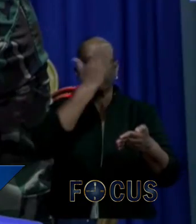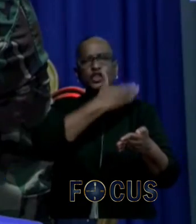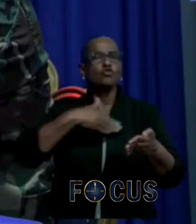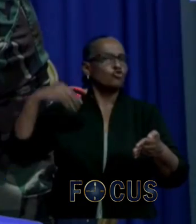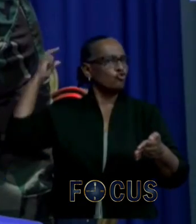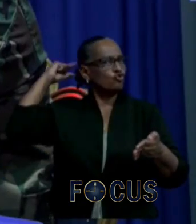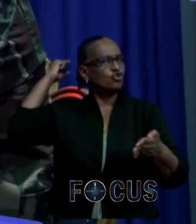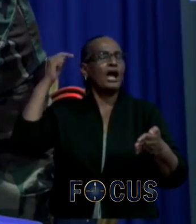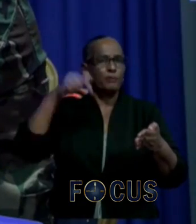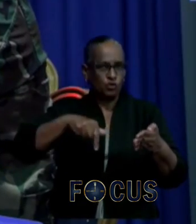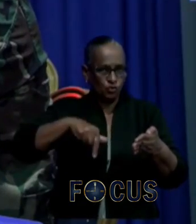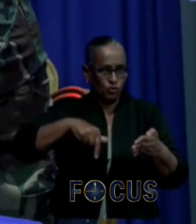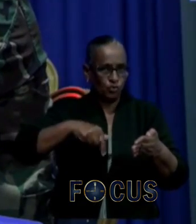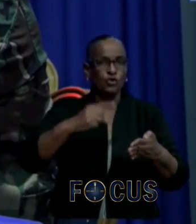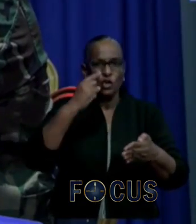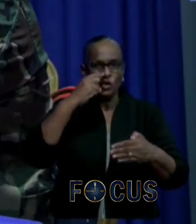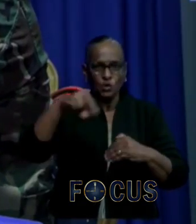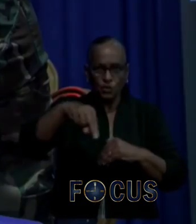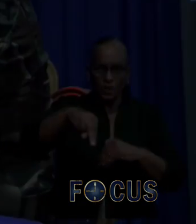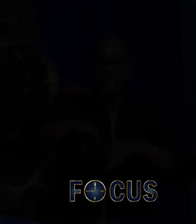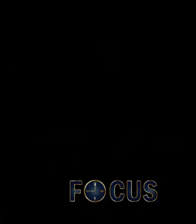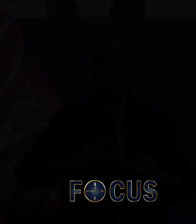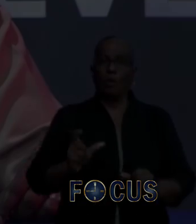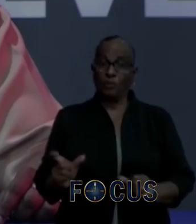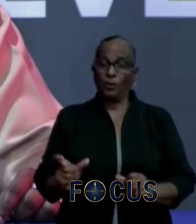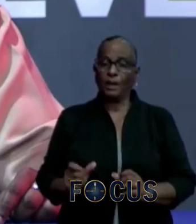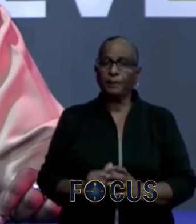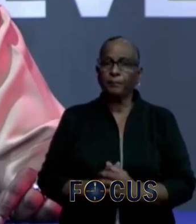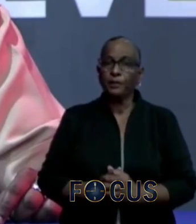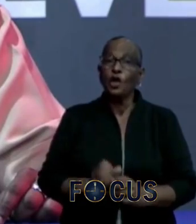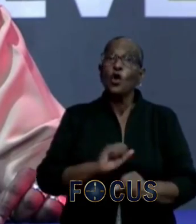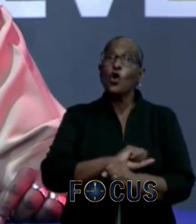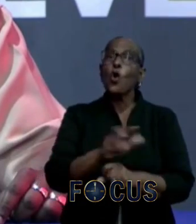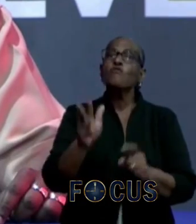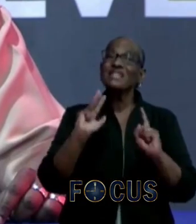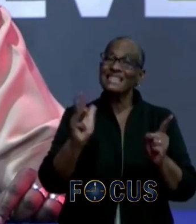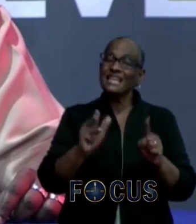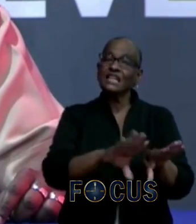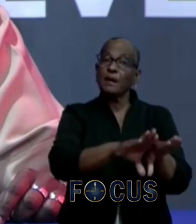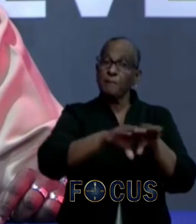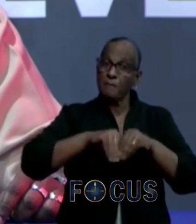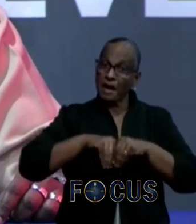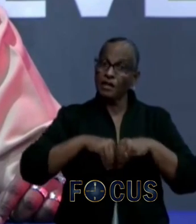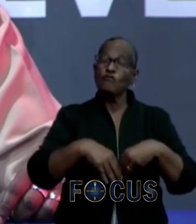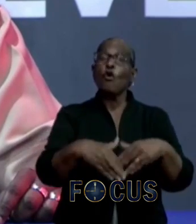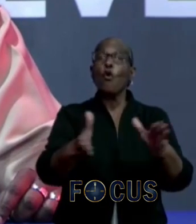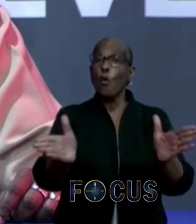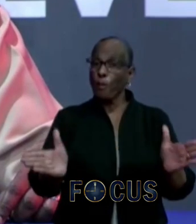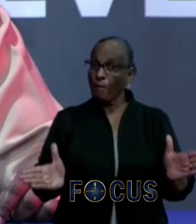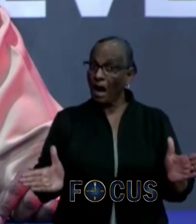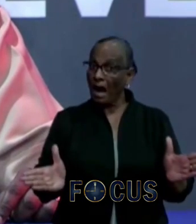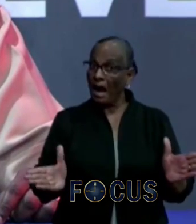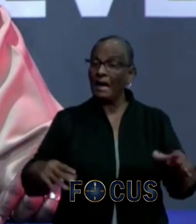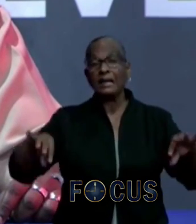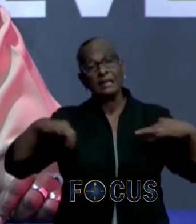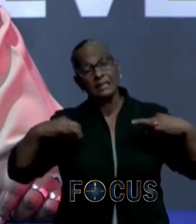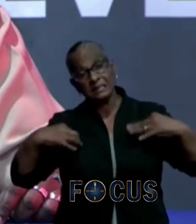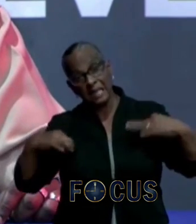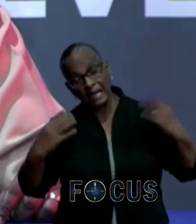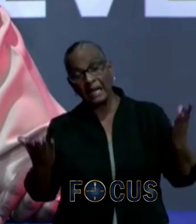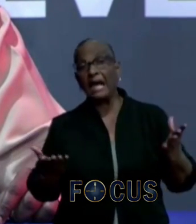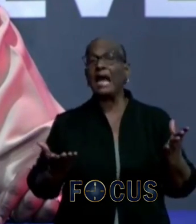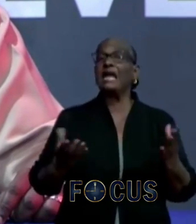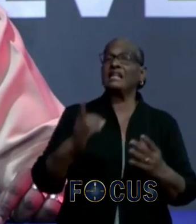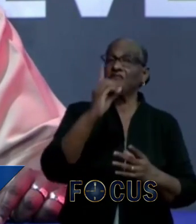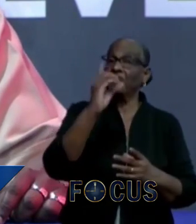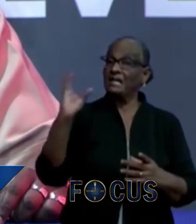En die zitten op dit moment in Ikeri in quarantaine. COVID-19 maatregelen voor openbare aangelegenheden bedrijven ter behoeve van